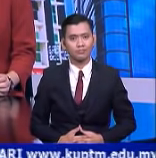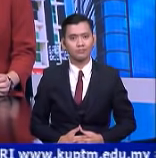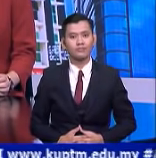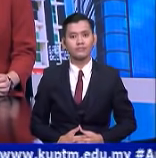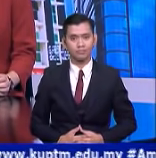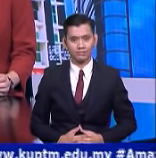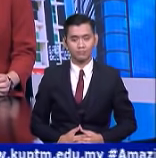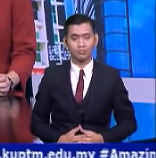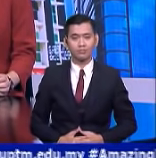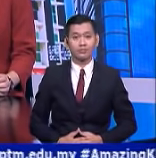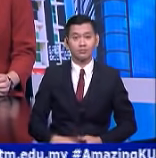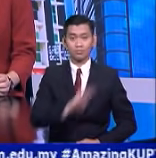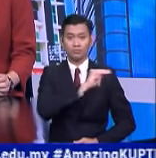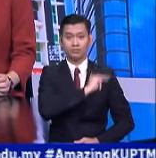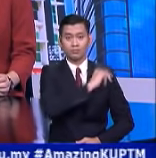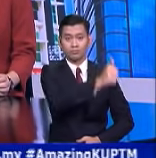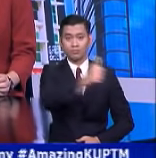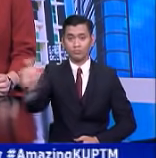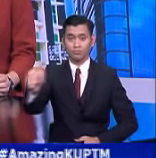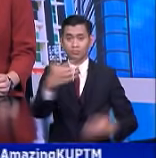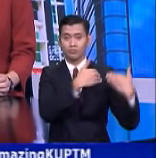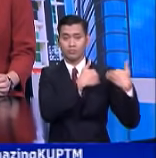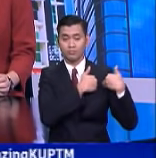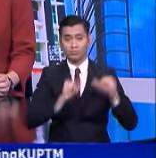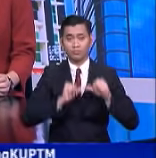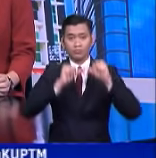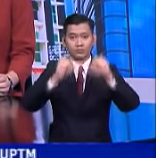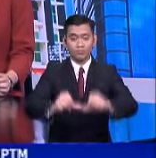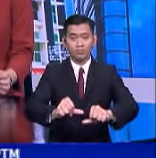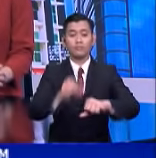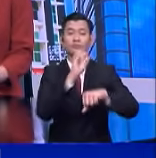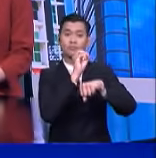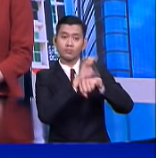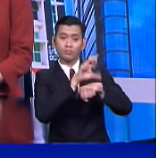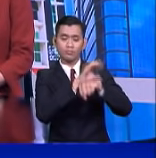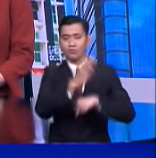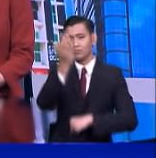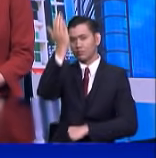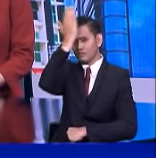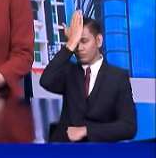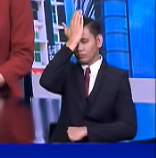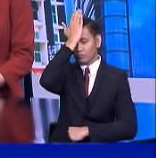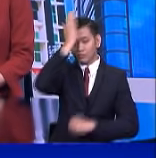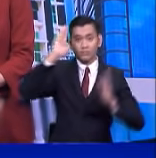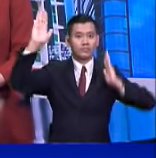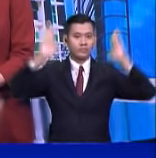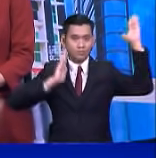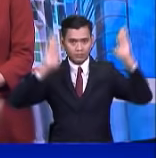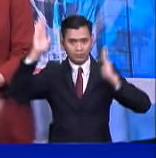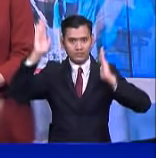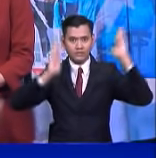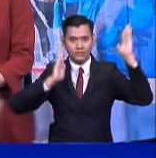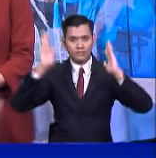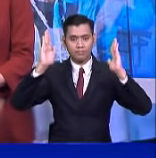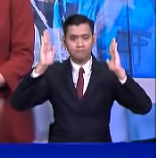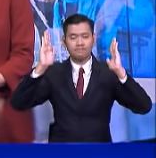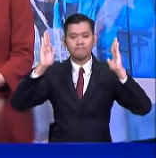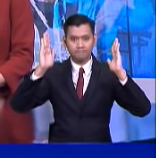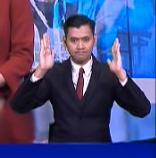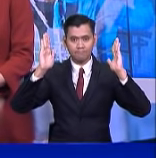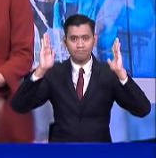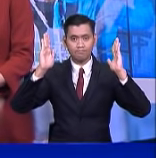Hai jemaah menteri bertanggung jawab untuk meneruskan peranan menasihatkan yang di-pertuan agong al-sultan abdullahar hayatuddin